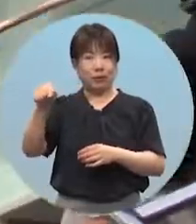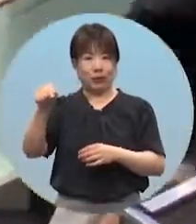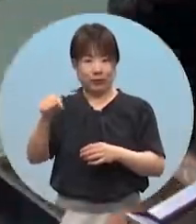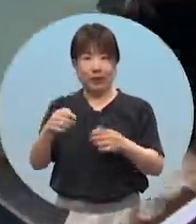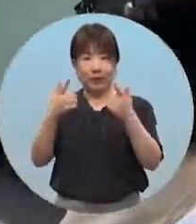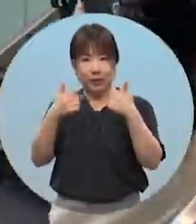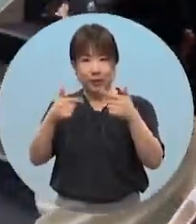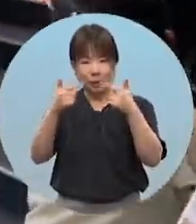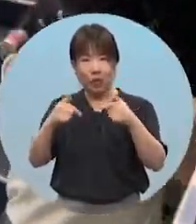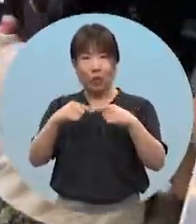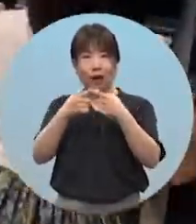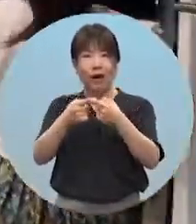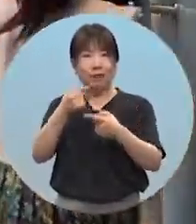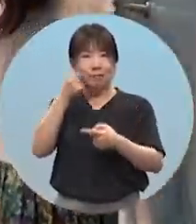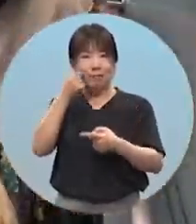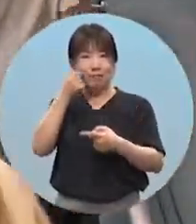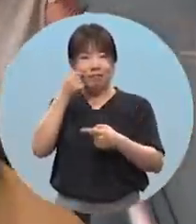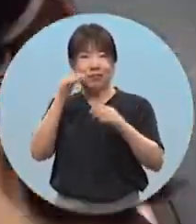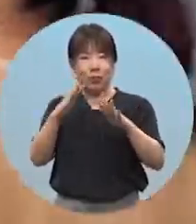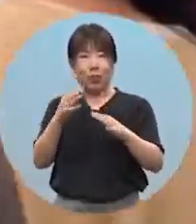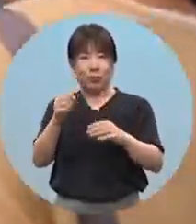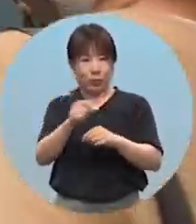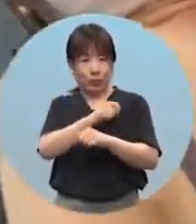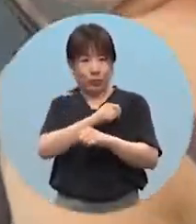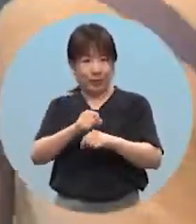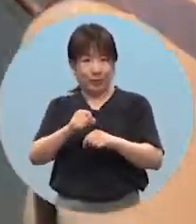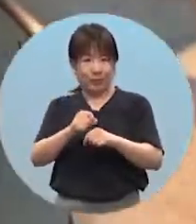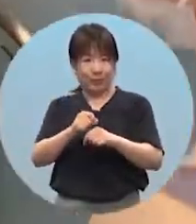にいざ潜入です。